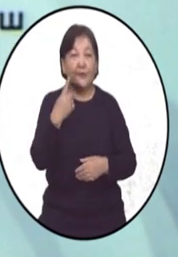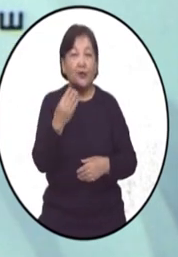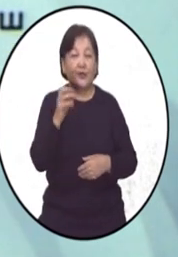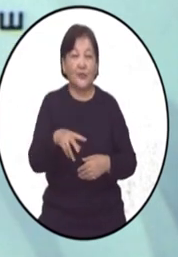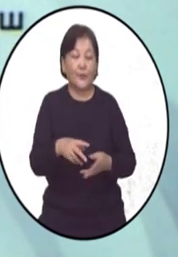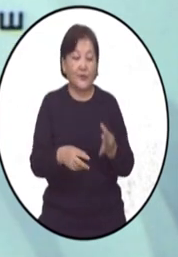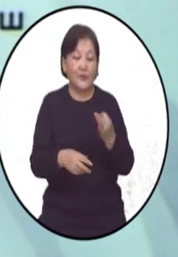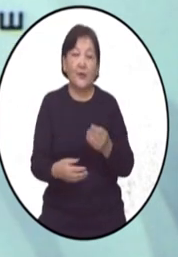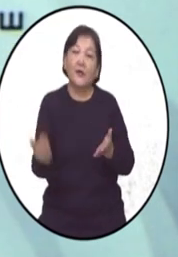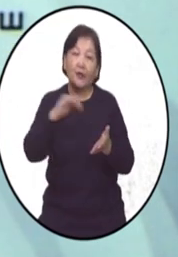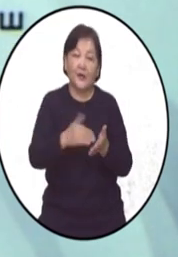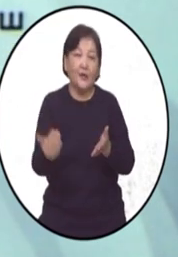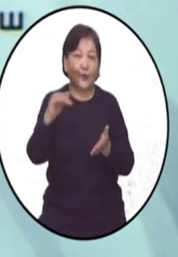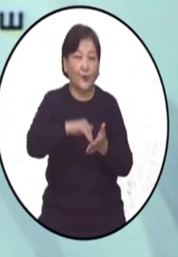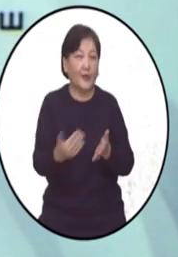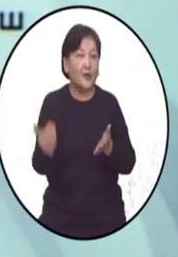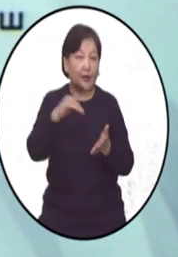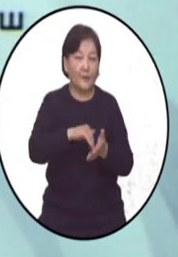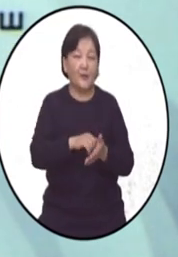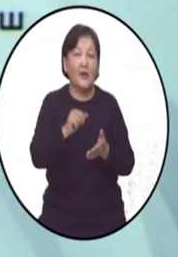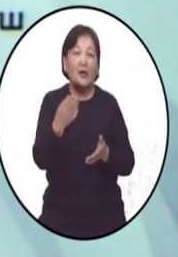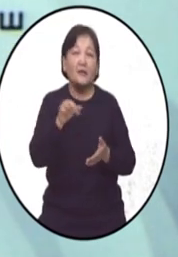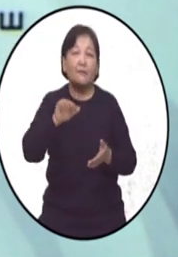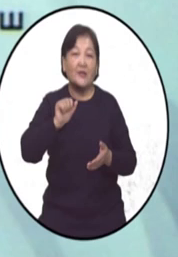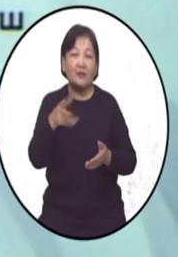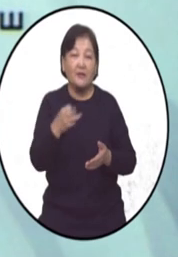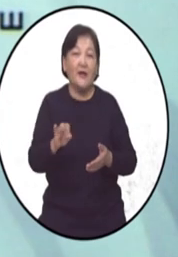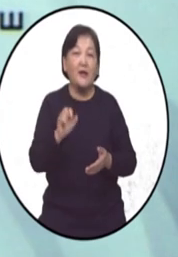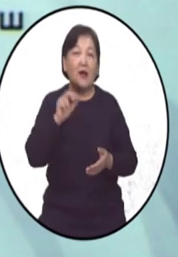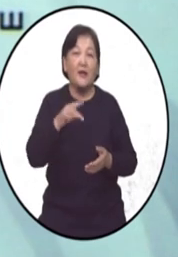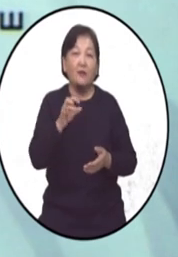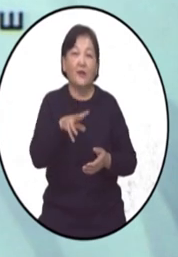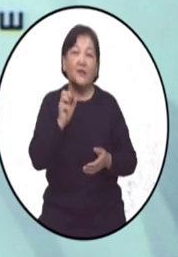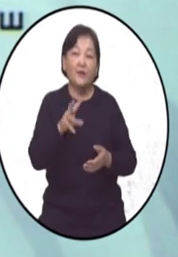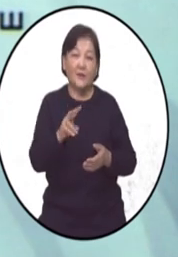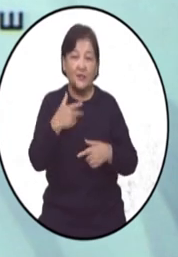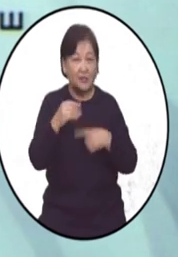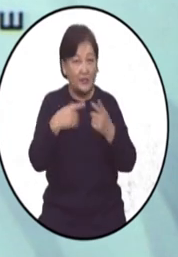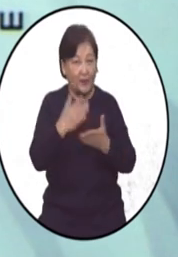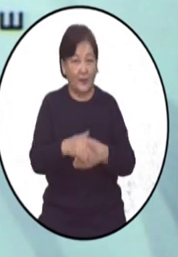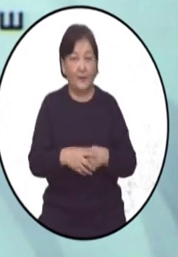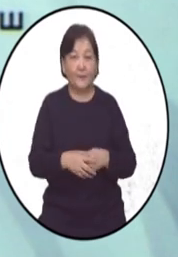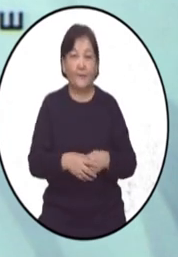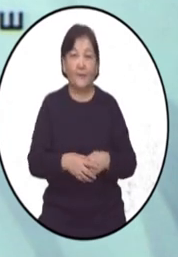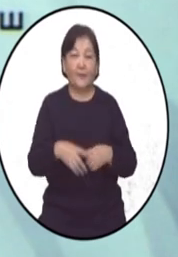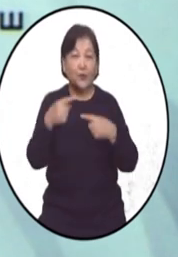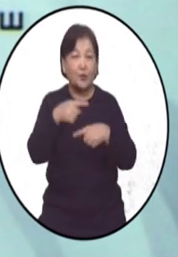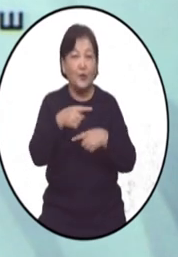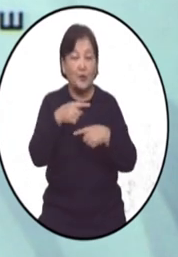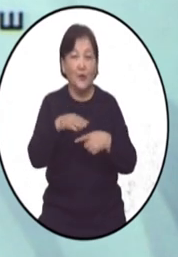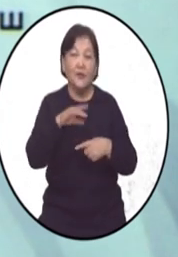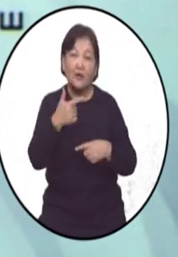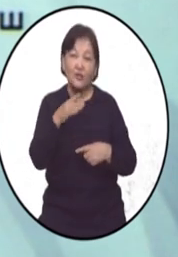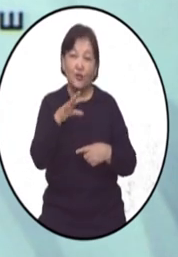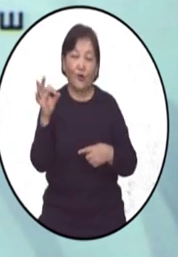хэдэн удаа давтан гүйцэтгэж явуулдгыг бол давталттай алгоритм гэдэг. За жишээ нь бол нэгээс n хүртэлх тоон дотроос тэгш тоонуудын нийлбэрийг олъё гэсэн